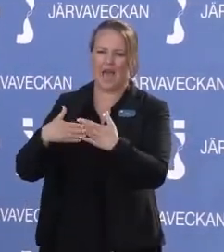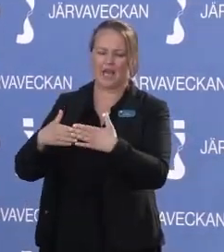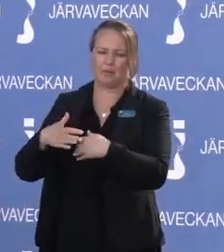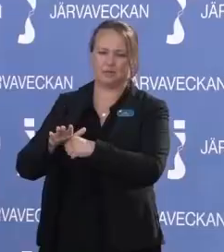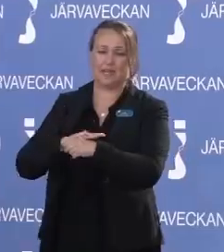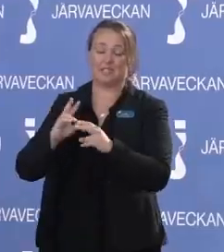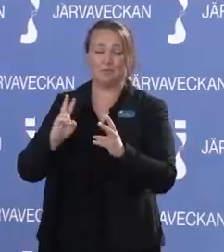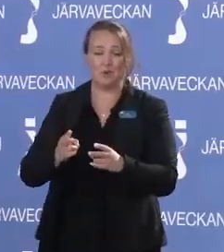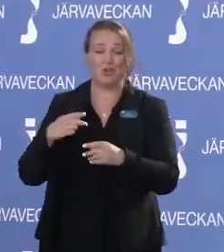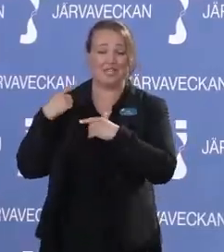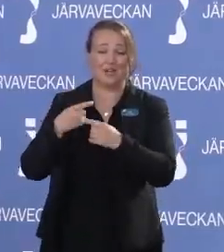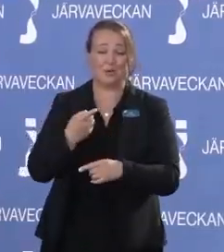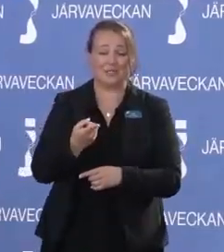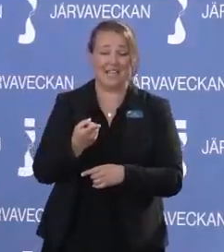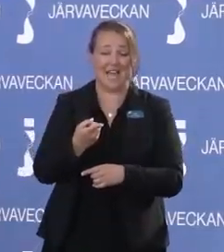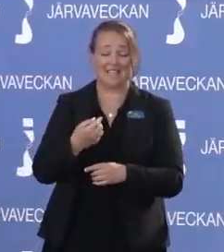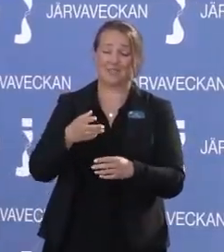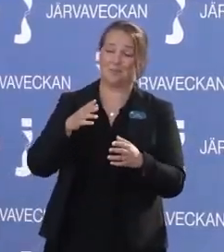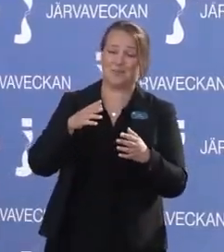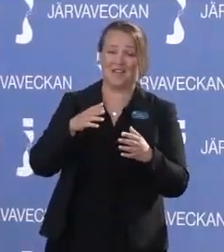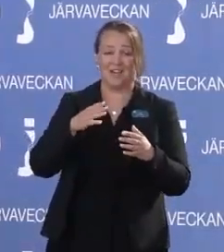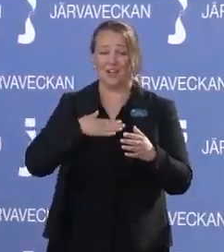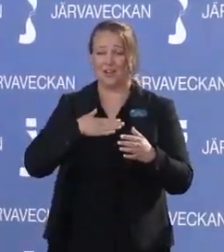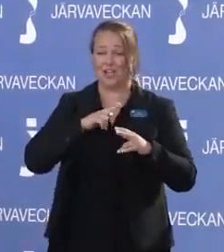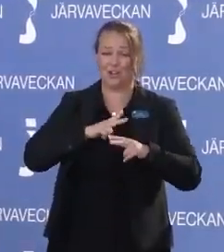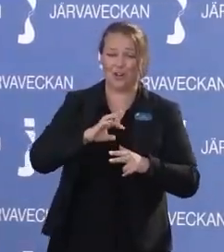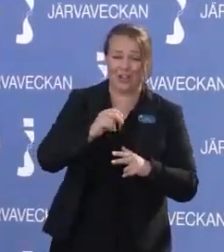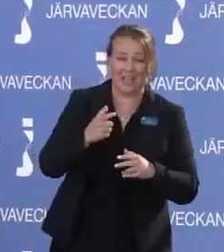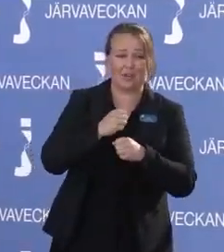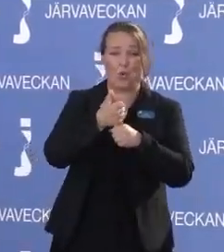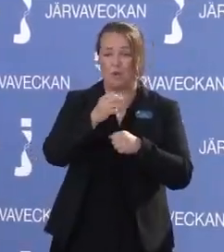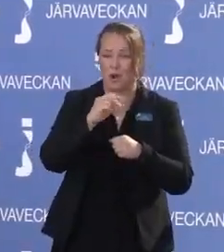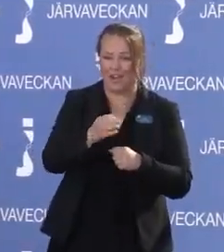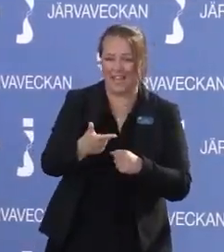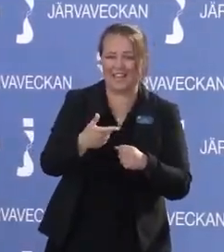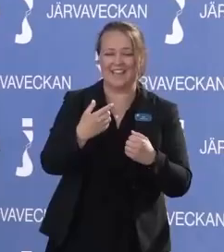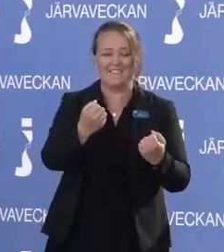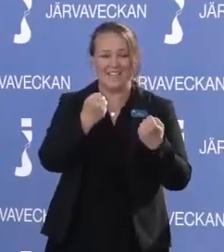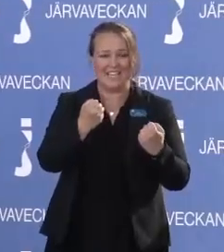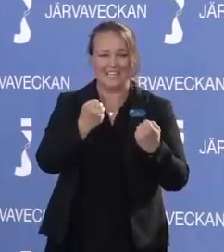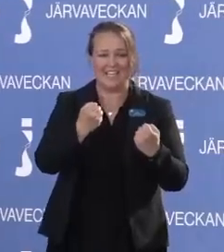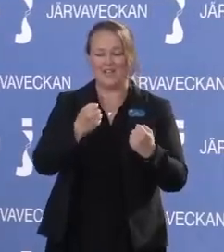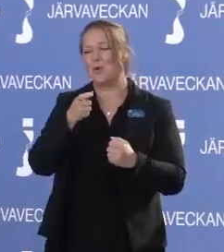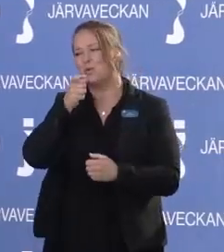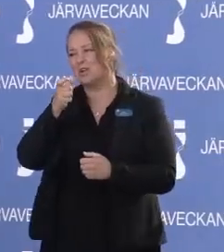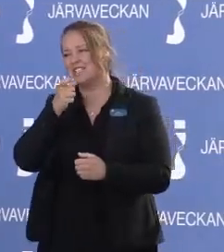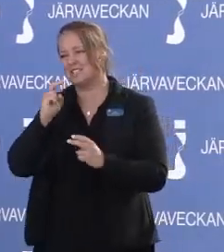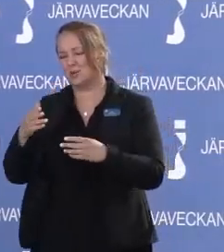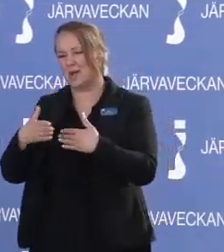som värderar trygghet och hållbarhet väldigt högt, och journalistiken som arbetsmarknad är ju inte känd för